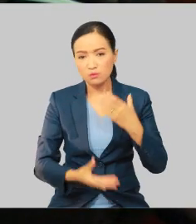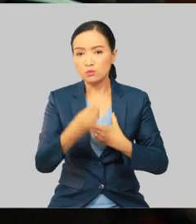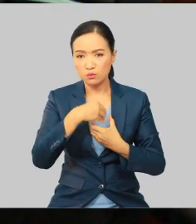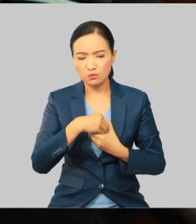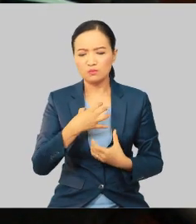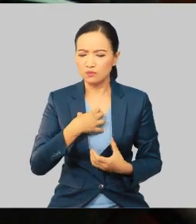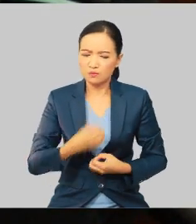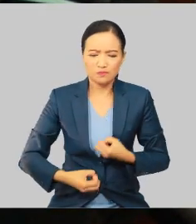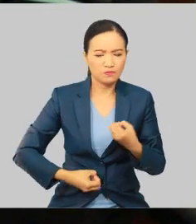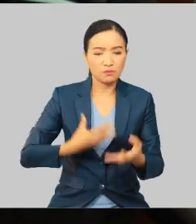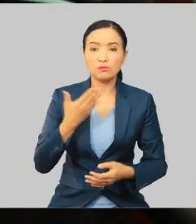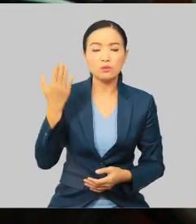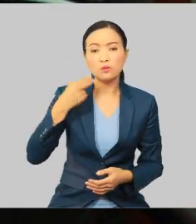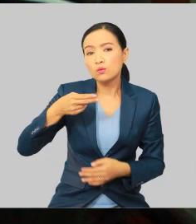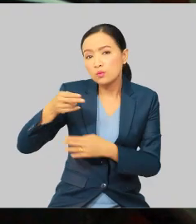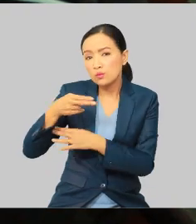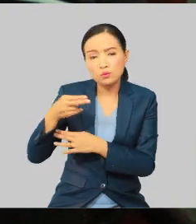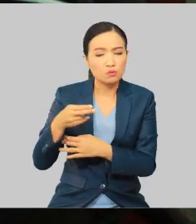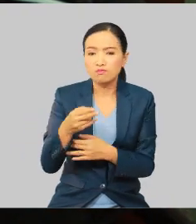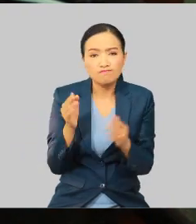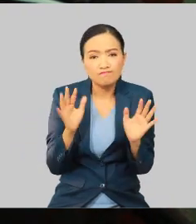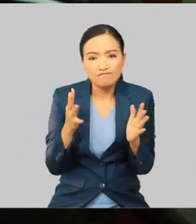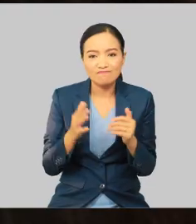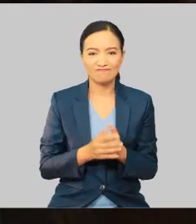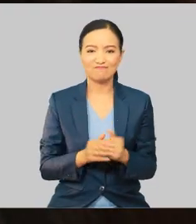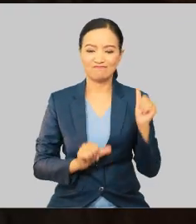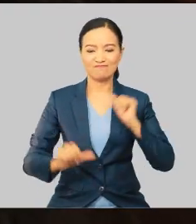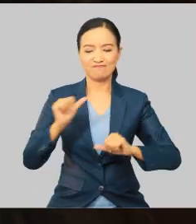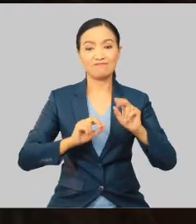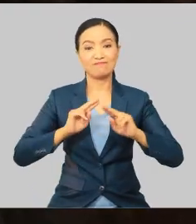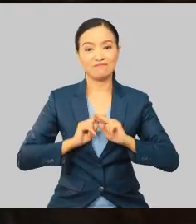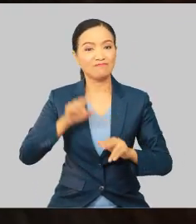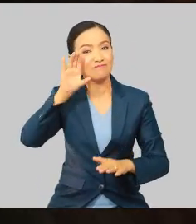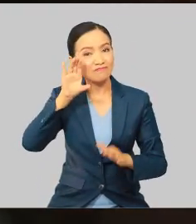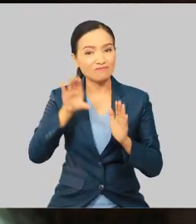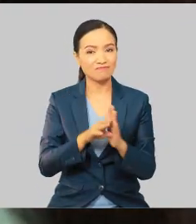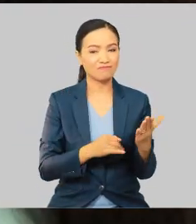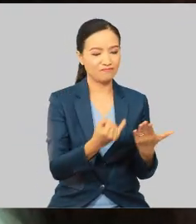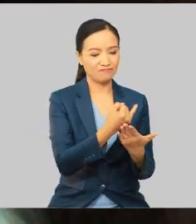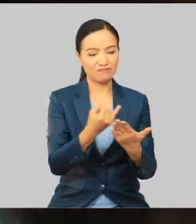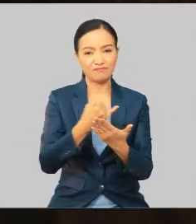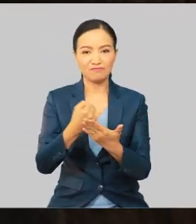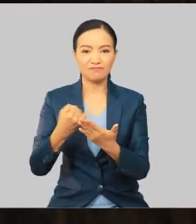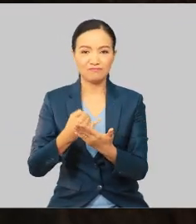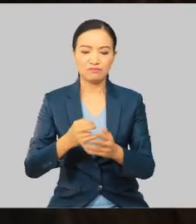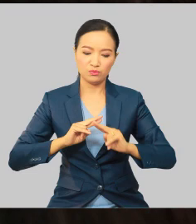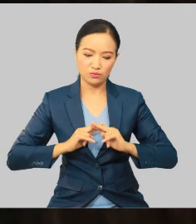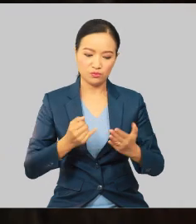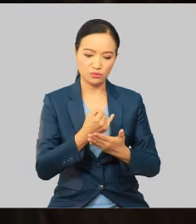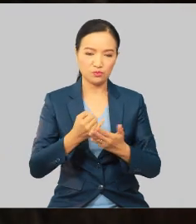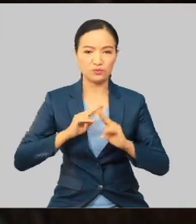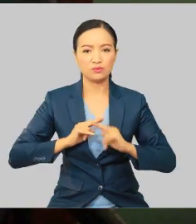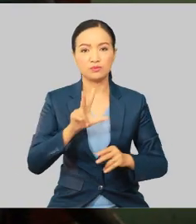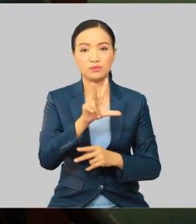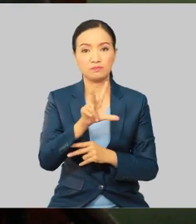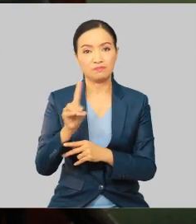อนนั้นยังไม่มีกล้องไม่มีอะไรถ่ายทำอะค่ะก็เลยแสดงเองด้วยการวาดรูปเป็นแอนิเมชันวาดรูปตัวเองอะค่ะ